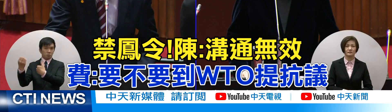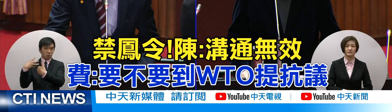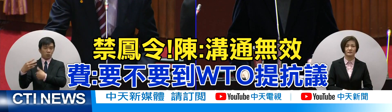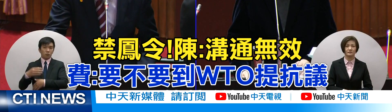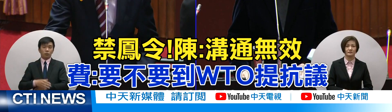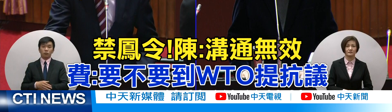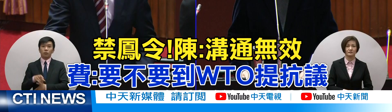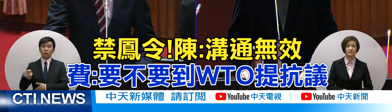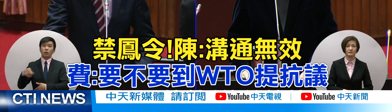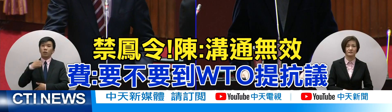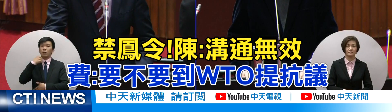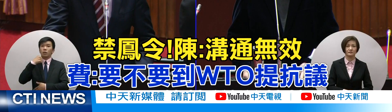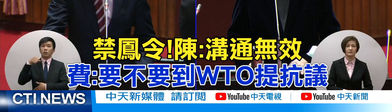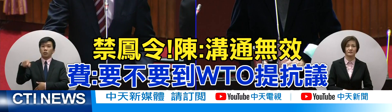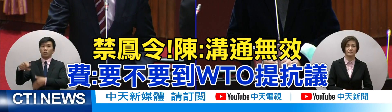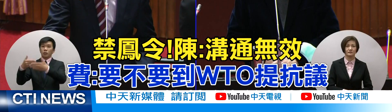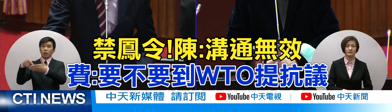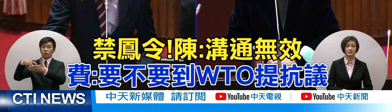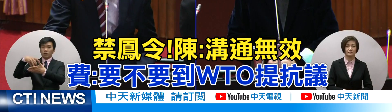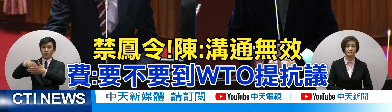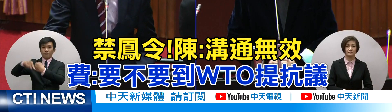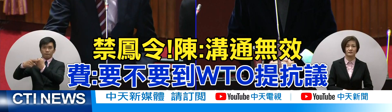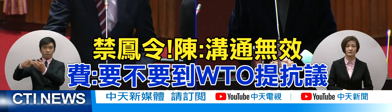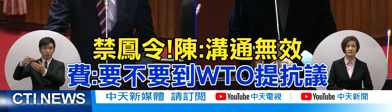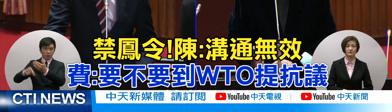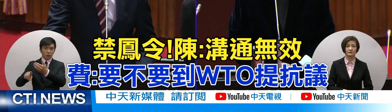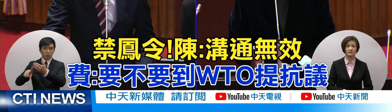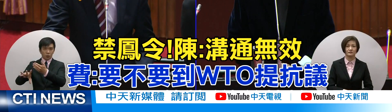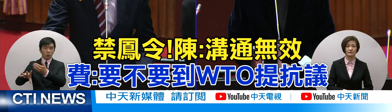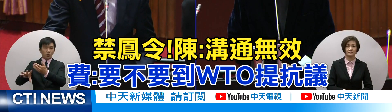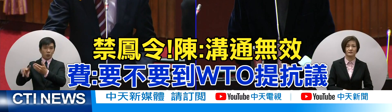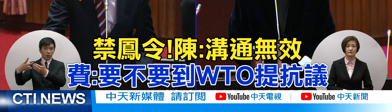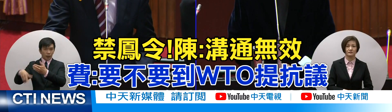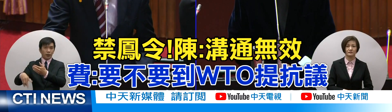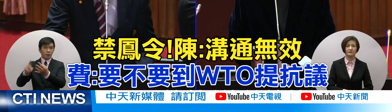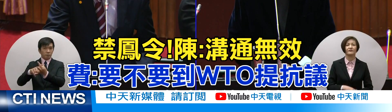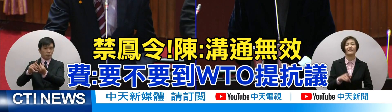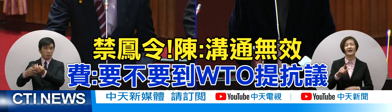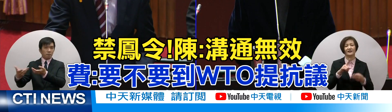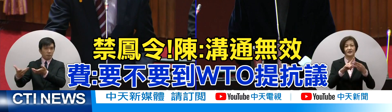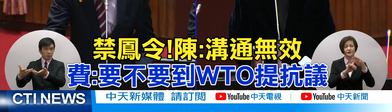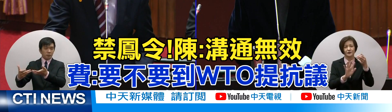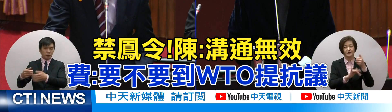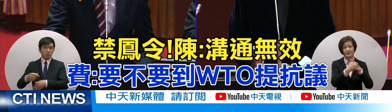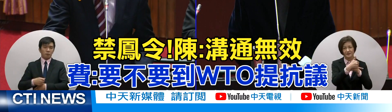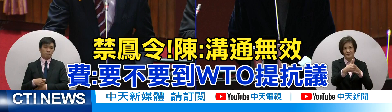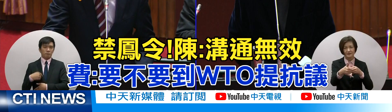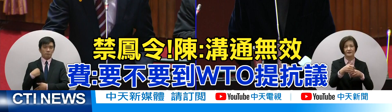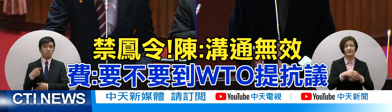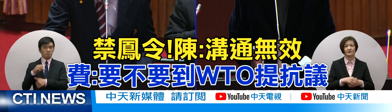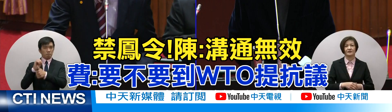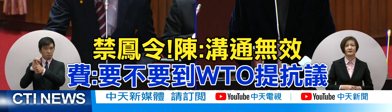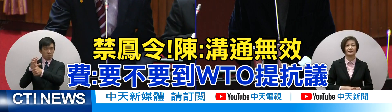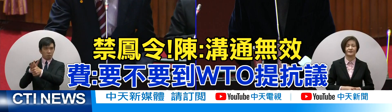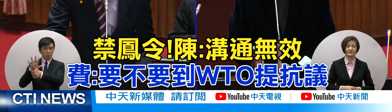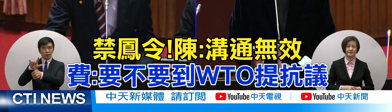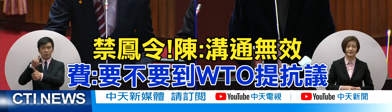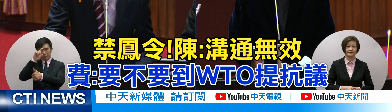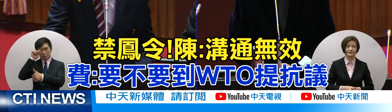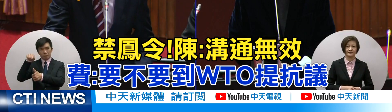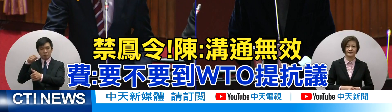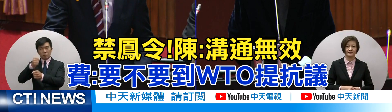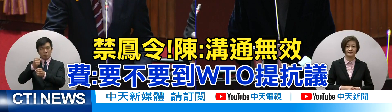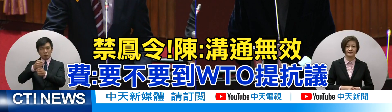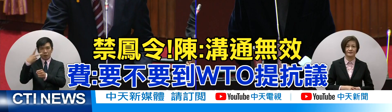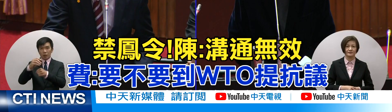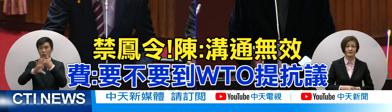国内的法律规定，那跟他们所谓的相关的理由， 那 我们还是有再次强调，这样的做法跟国际